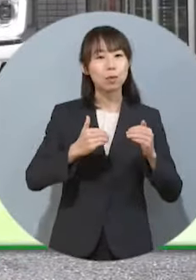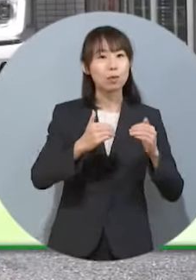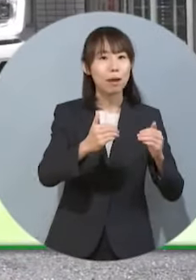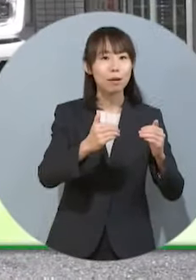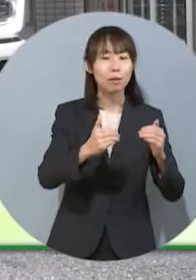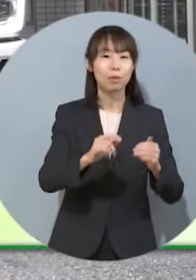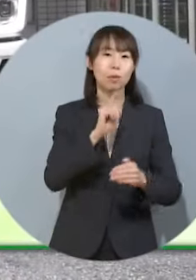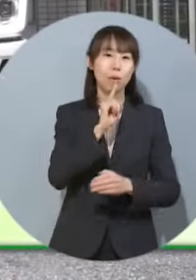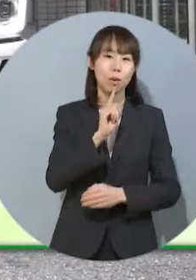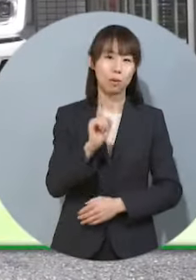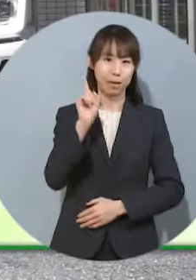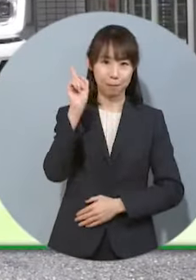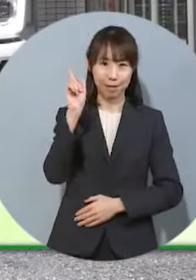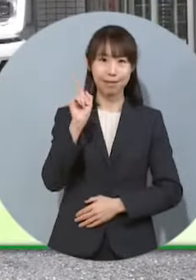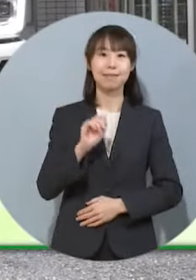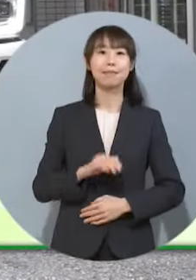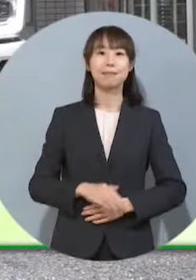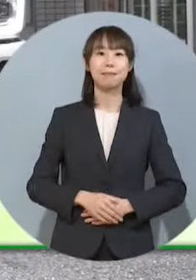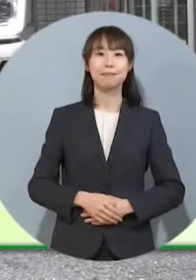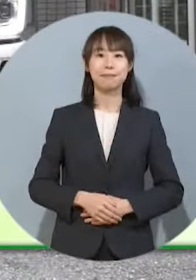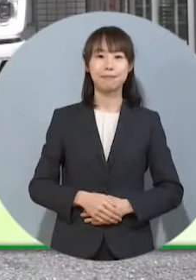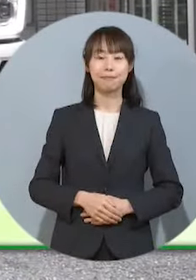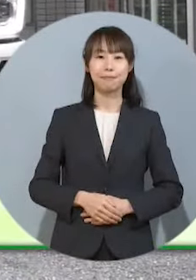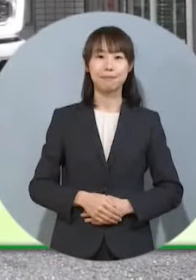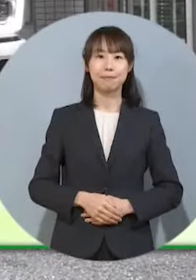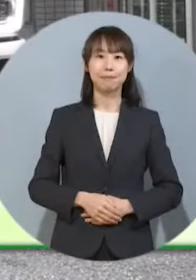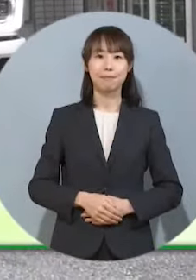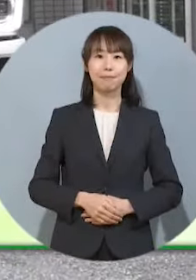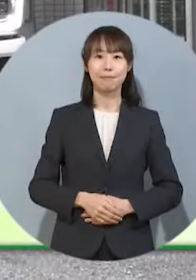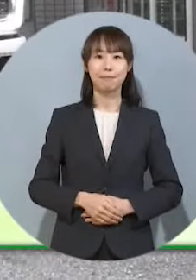大に取り組んでいくとしています。